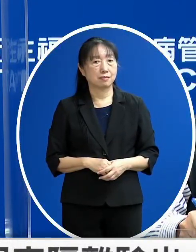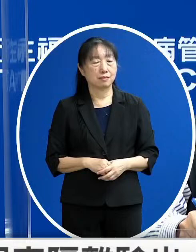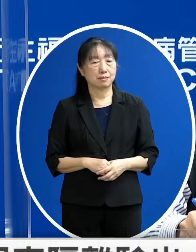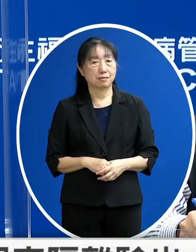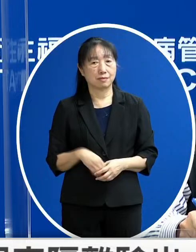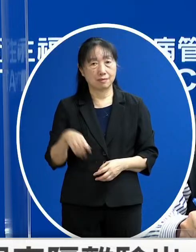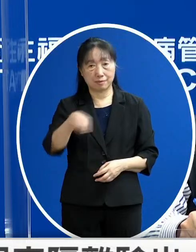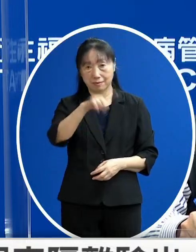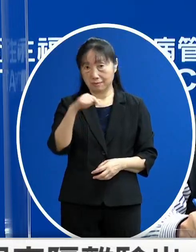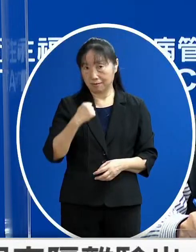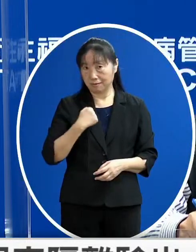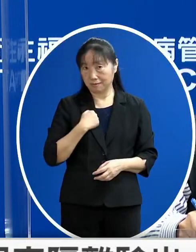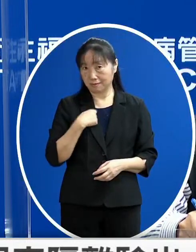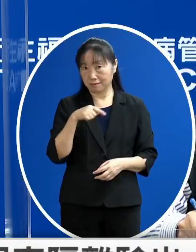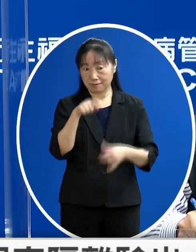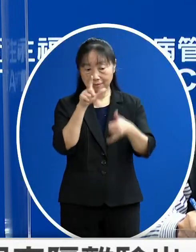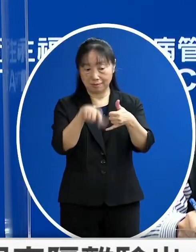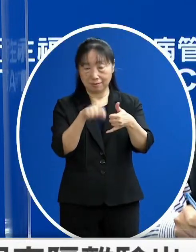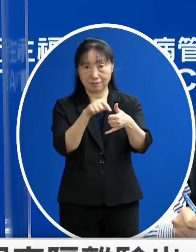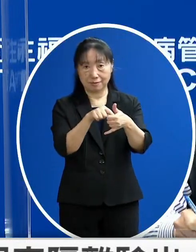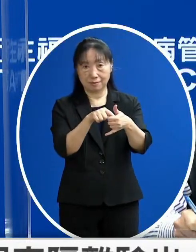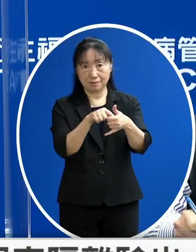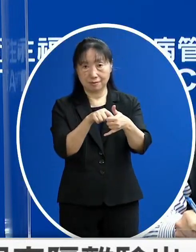因为大家也知道是在